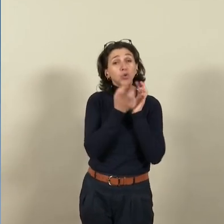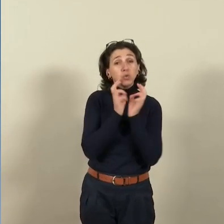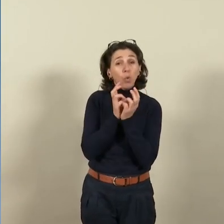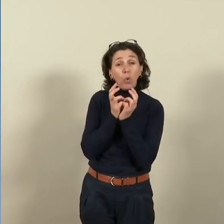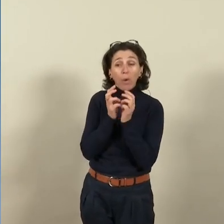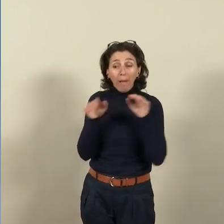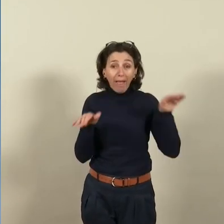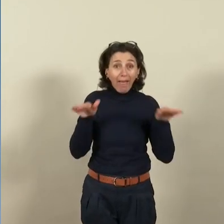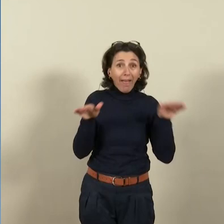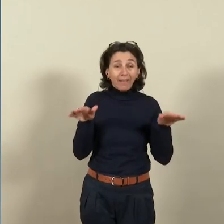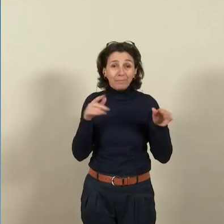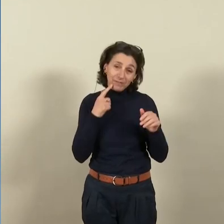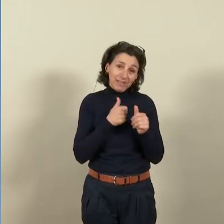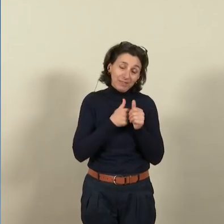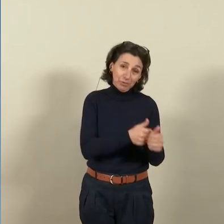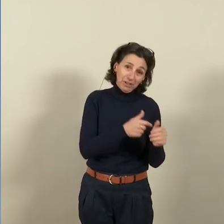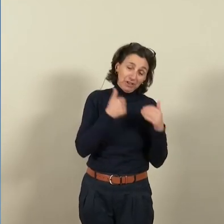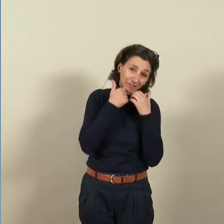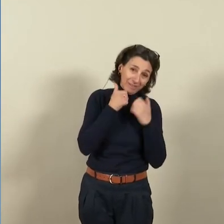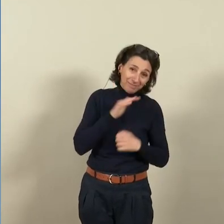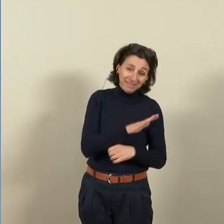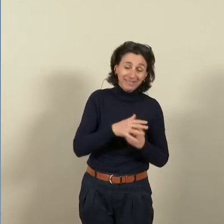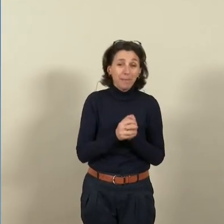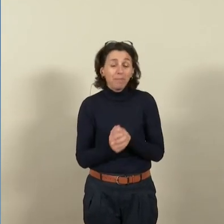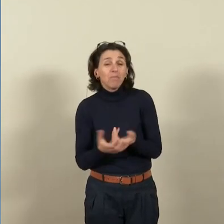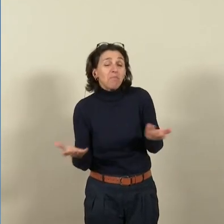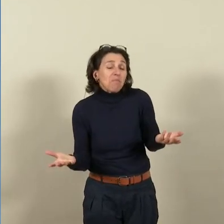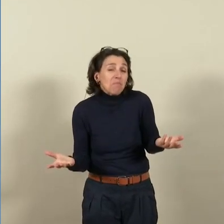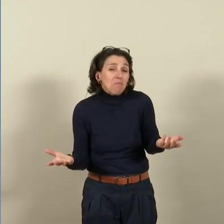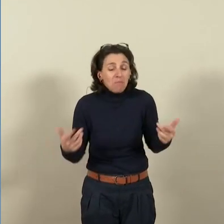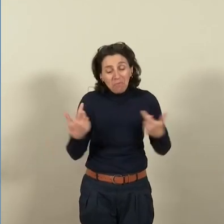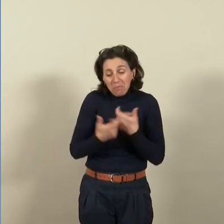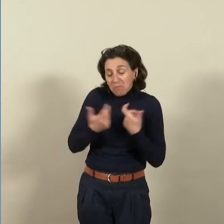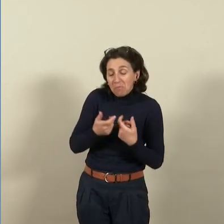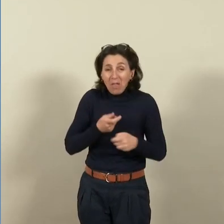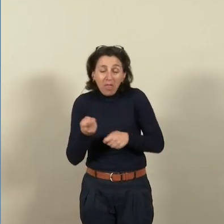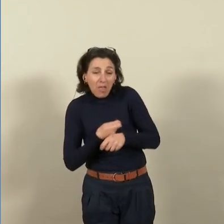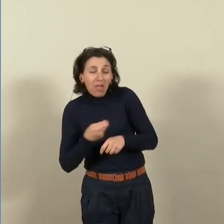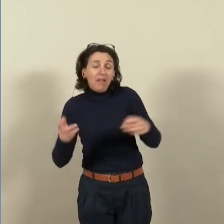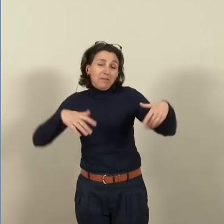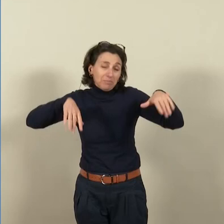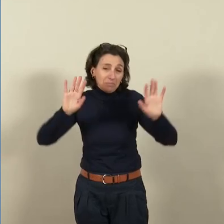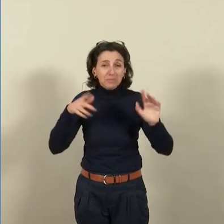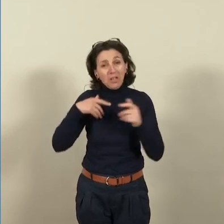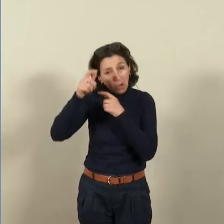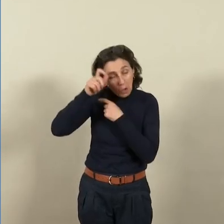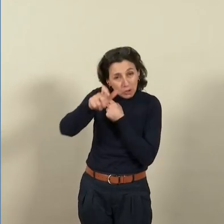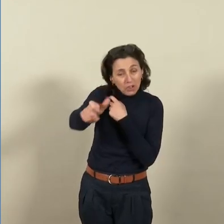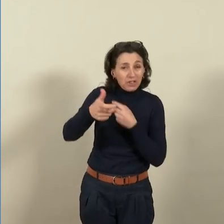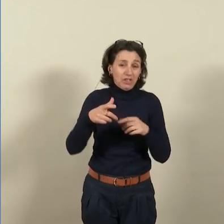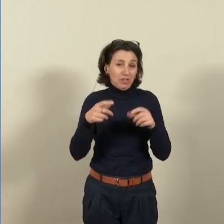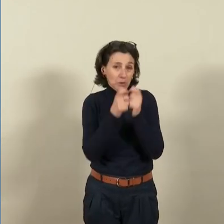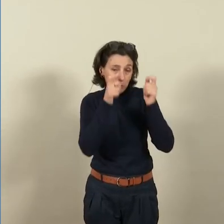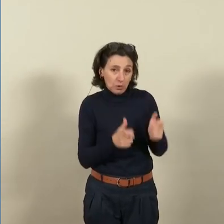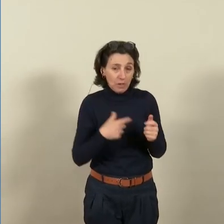est important le système agroalimentaire et les logiques industrielles et capitalistiqu sur lesquelles il s'est historiquement